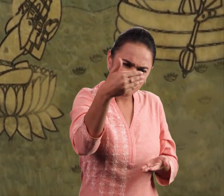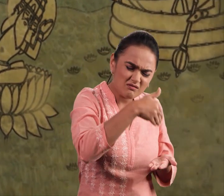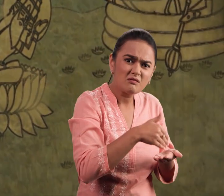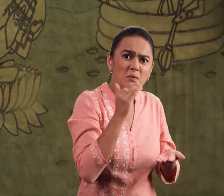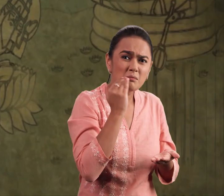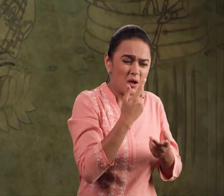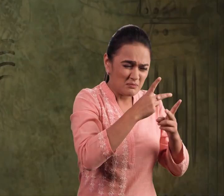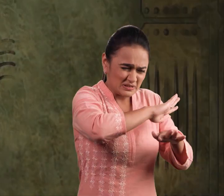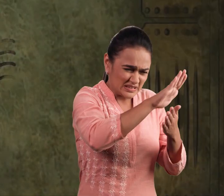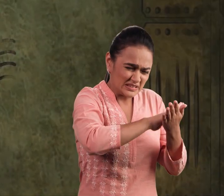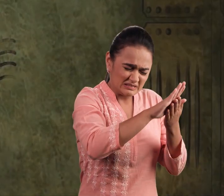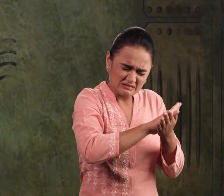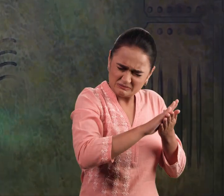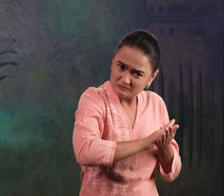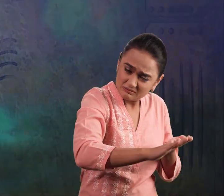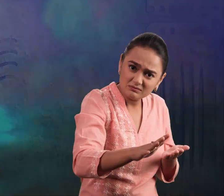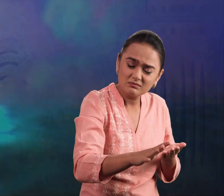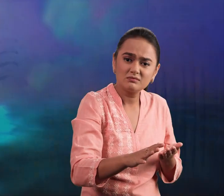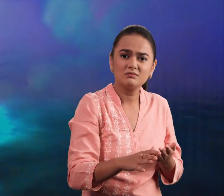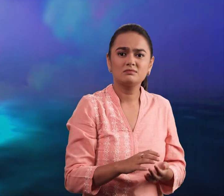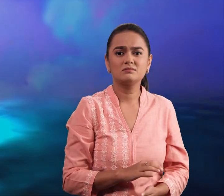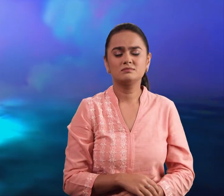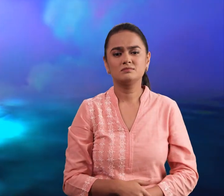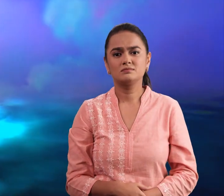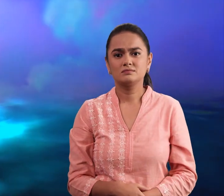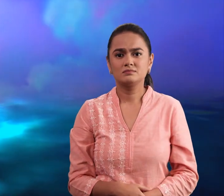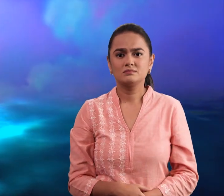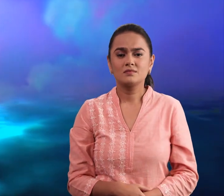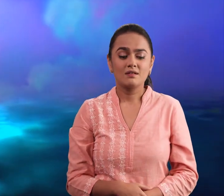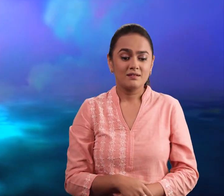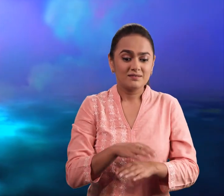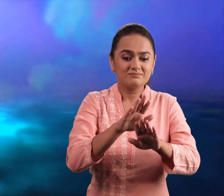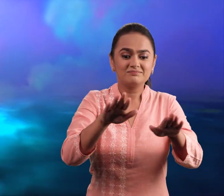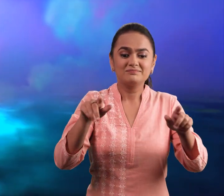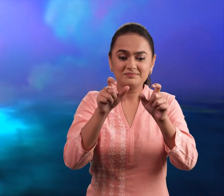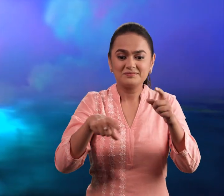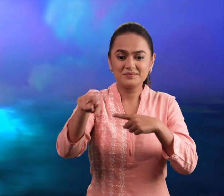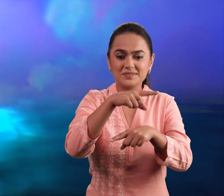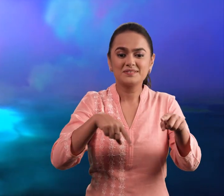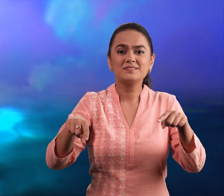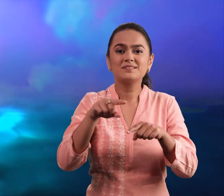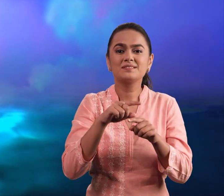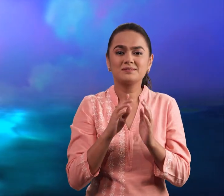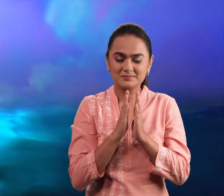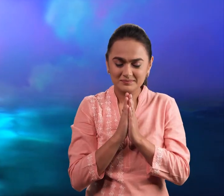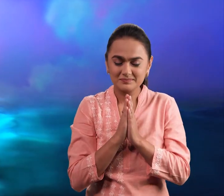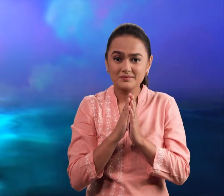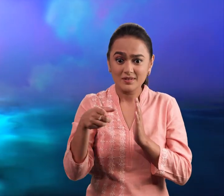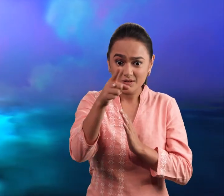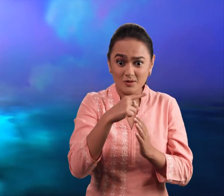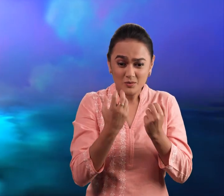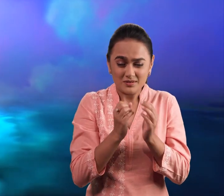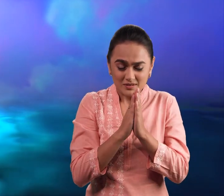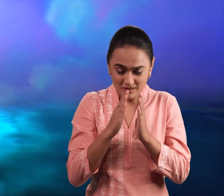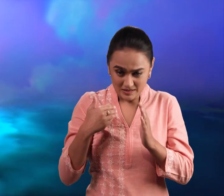पाप के इस बोझ से मुक्ति दिलाएं। मेरे परम प्रिय भक्तों, मैंने तुम्हारी प्रार्थना